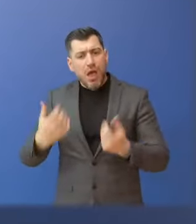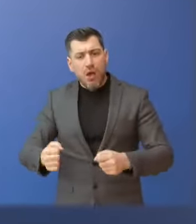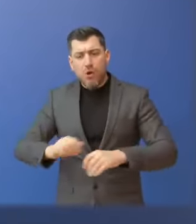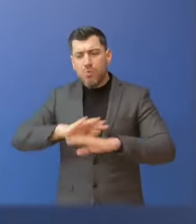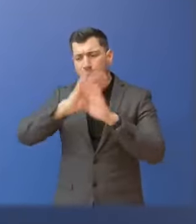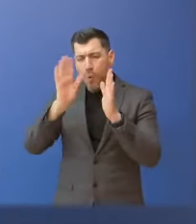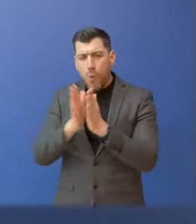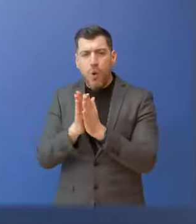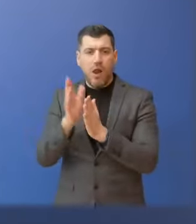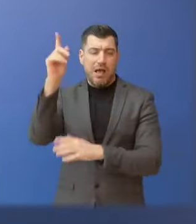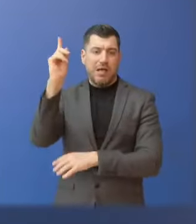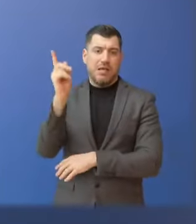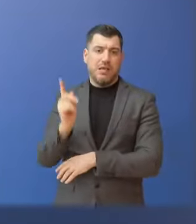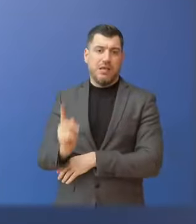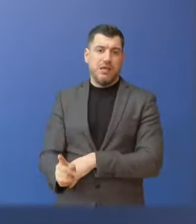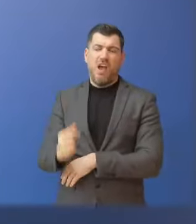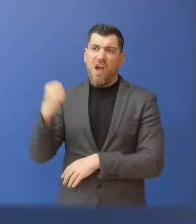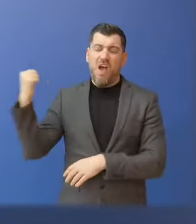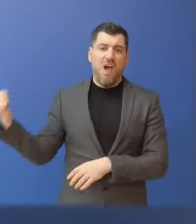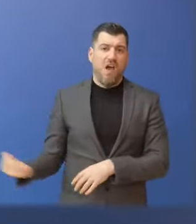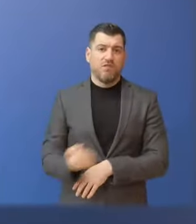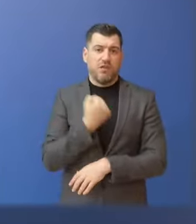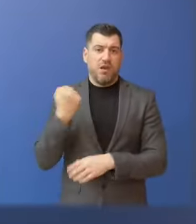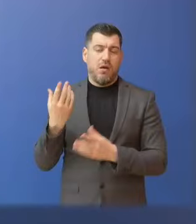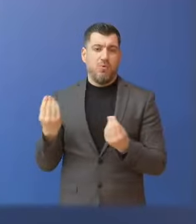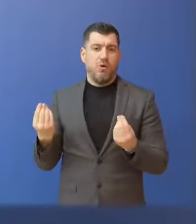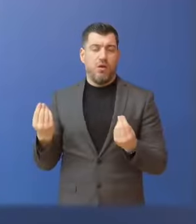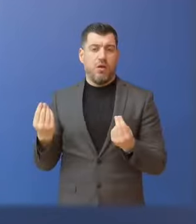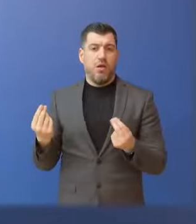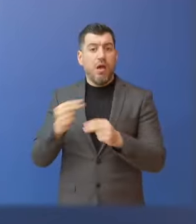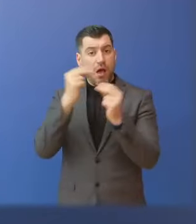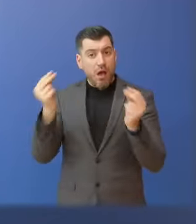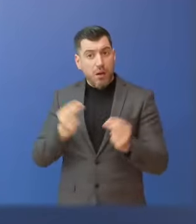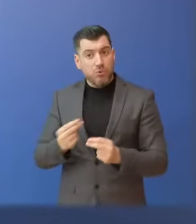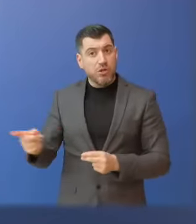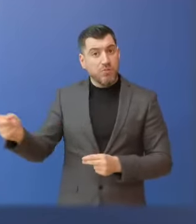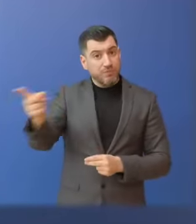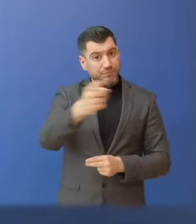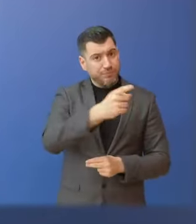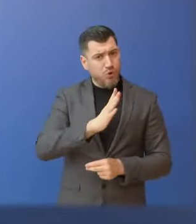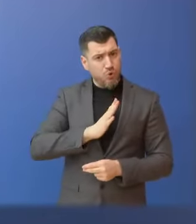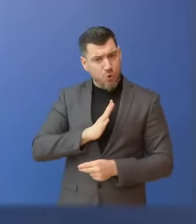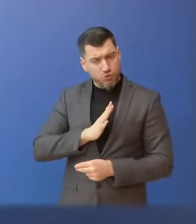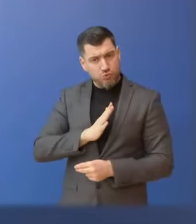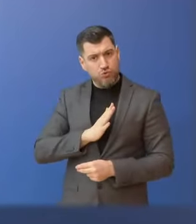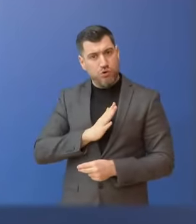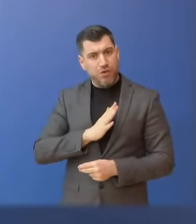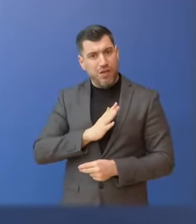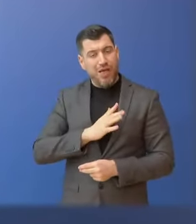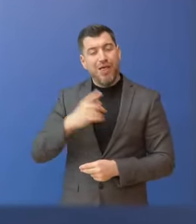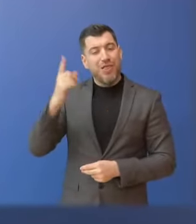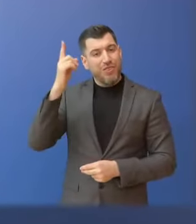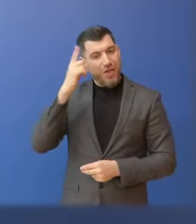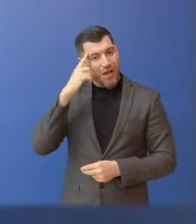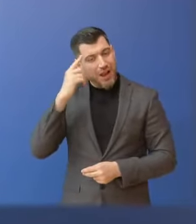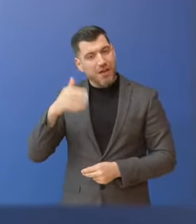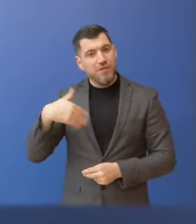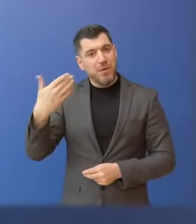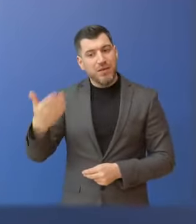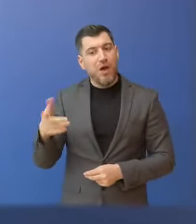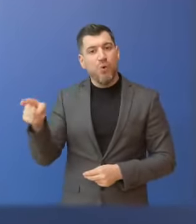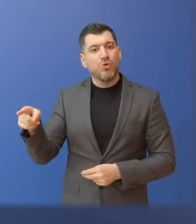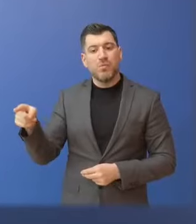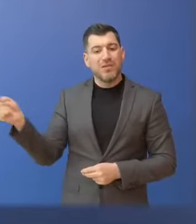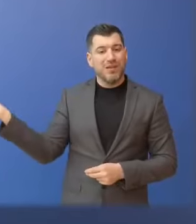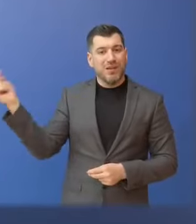κάποιων ενδεχομένως και δικαιολογημένος κάποιων πολιτών μέχρι να το δουν στην πράξη ότι θα έχουμε χαμηλού β ελληνικούς πανεπιστήμια